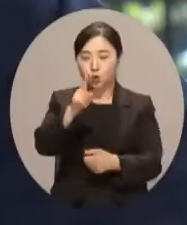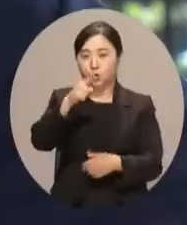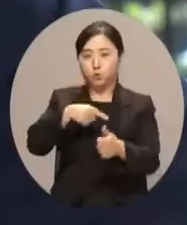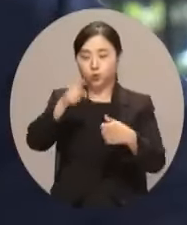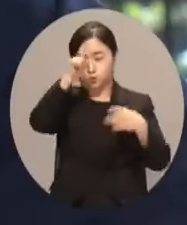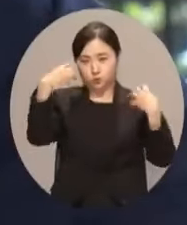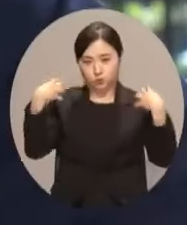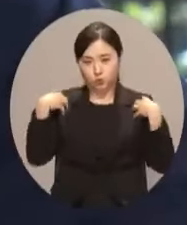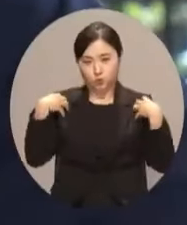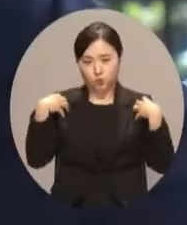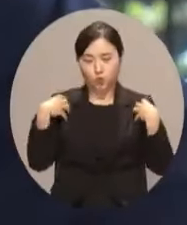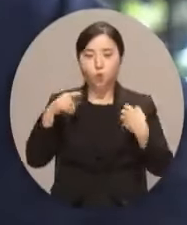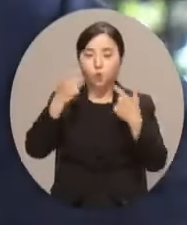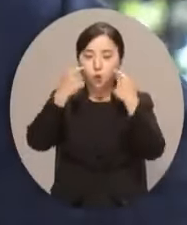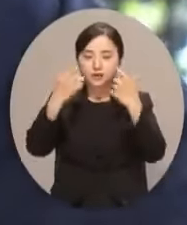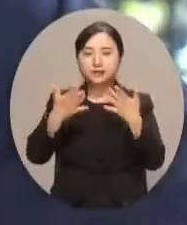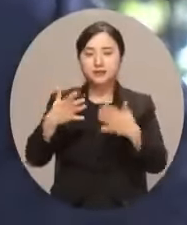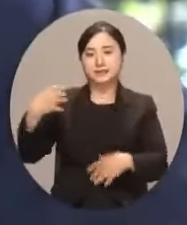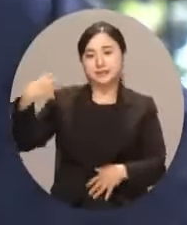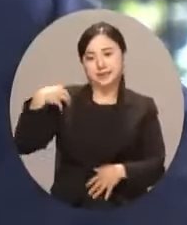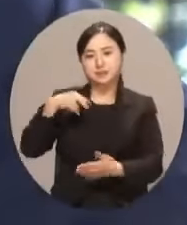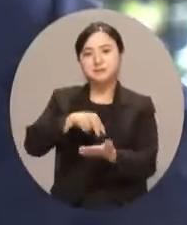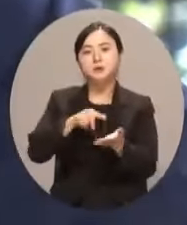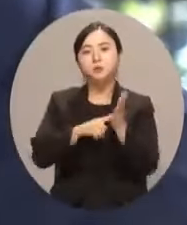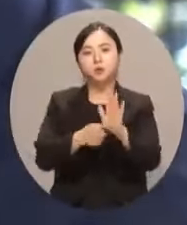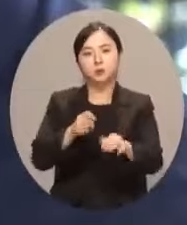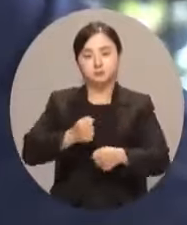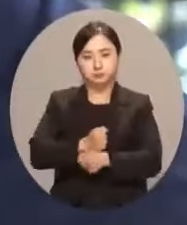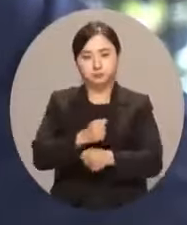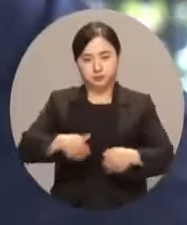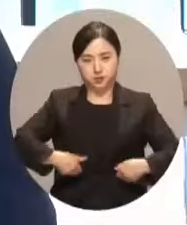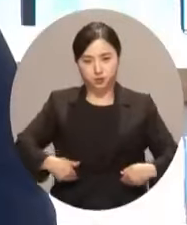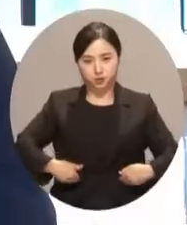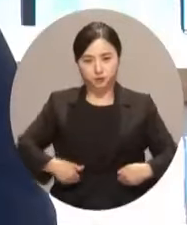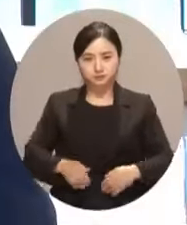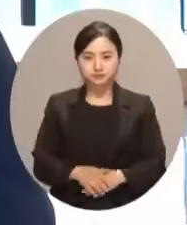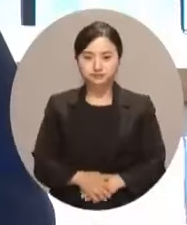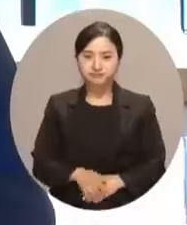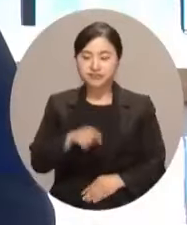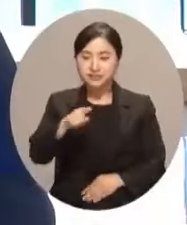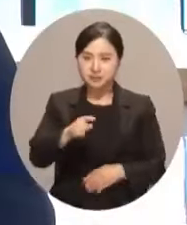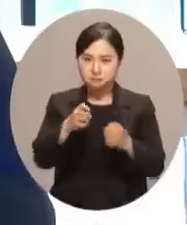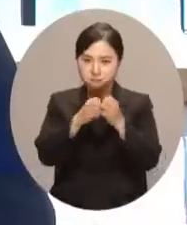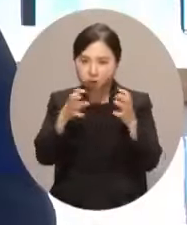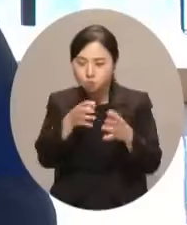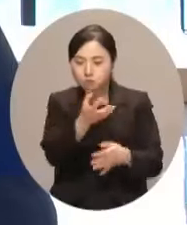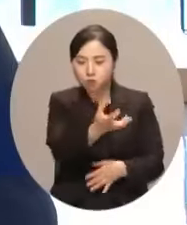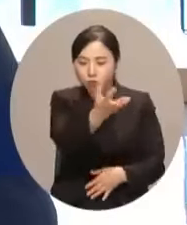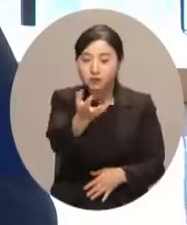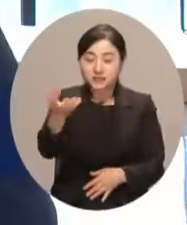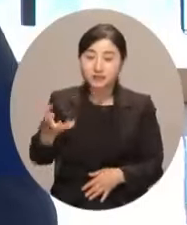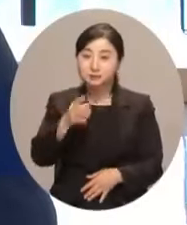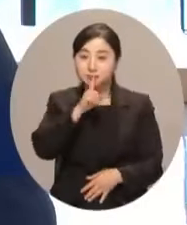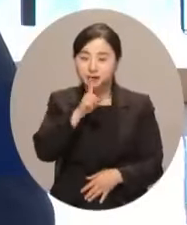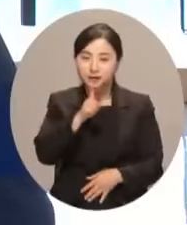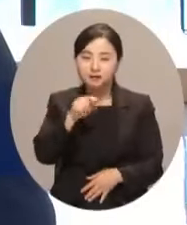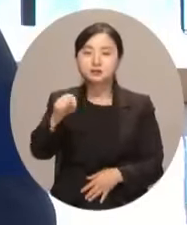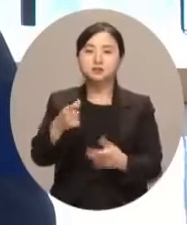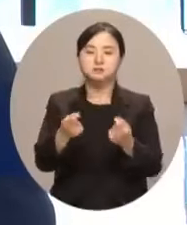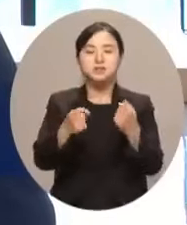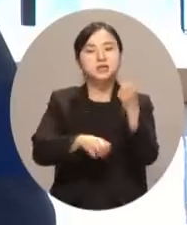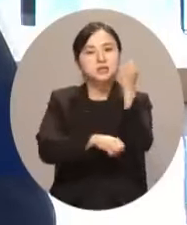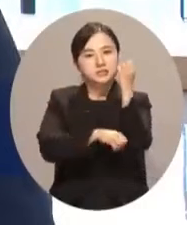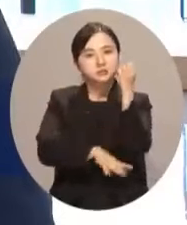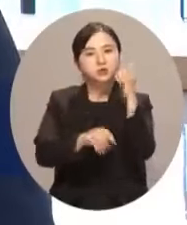있게 학생에 대한 치료 조치를 취해야 한다는 겁니다. 우리 흔히들 말하기 폭탄 돌리기라고 하잖아요. 그건